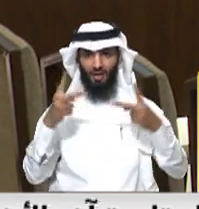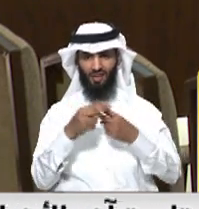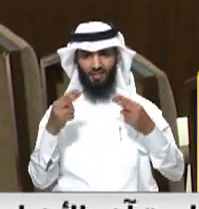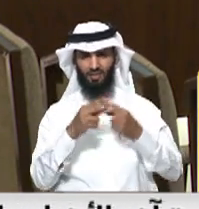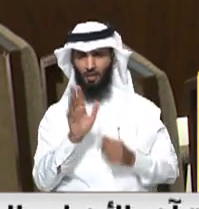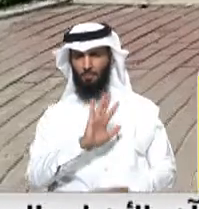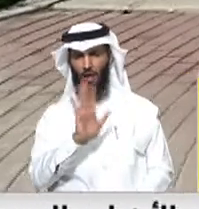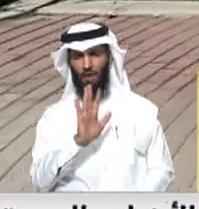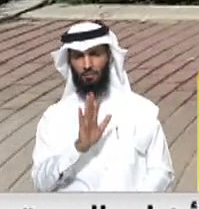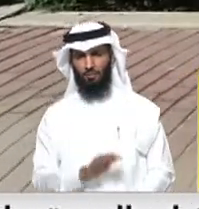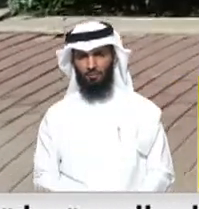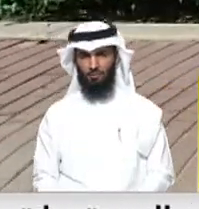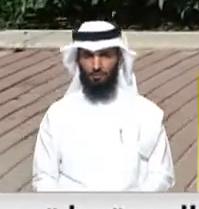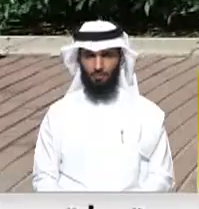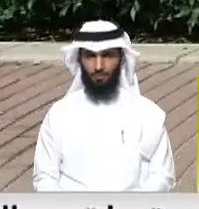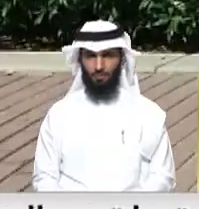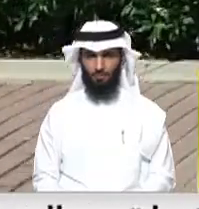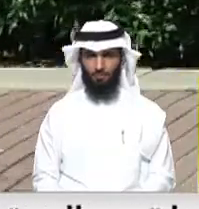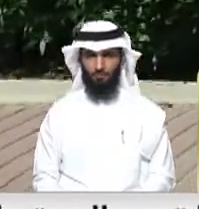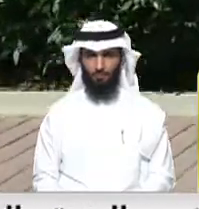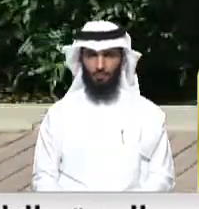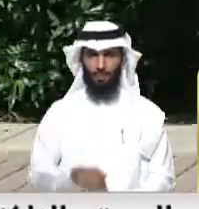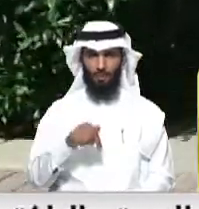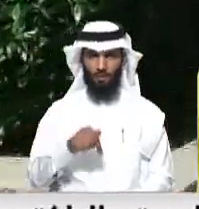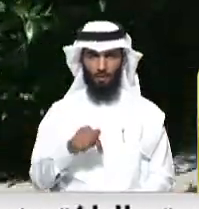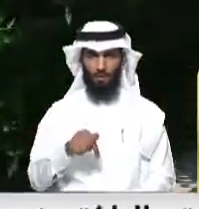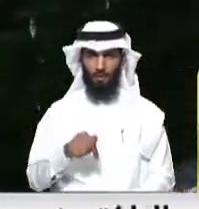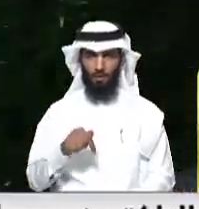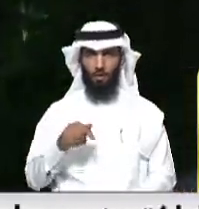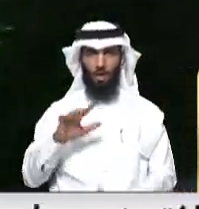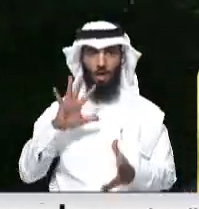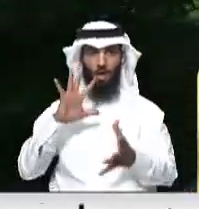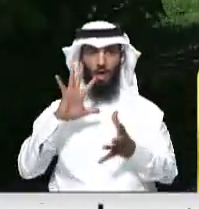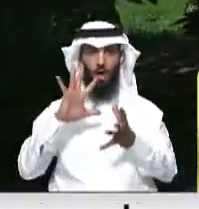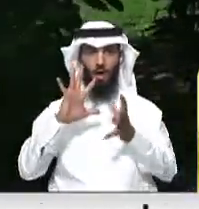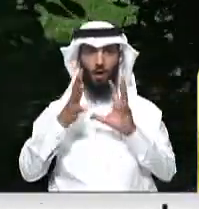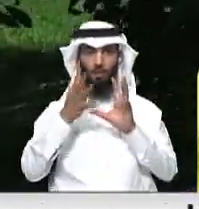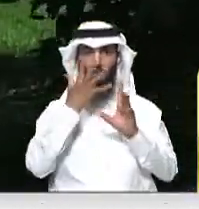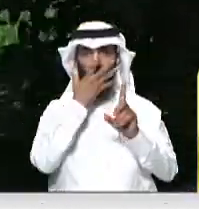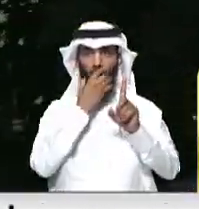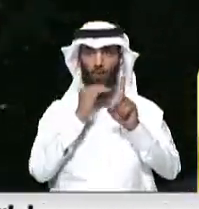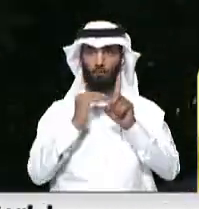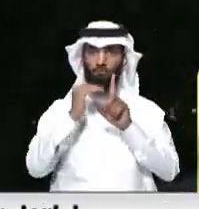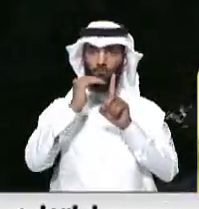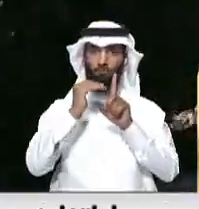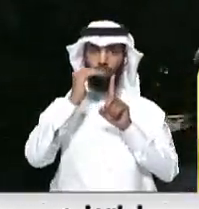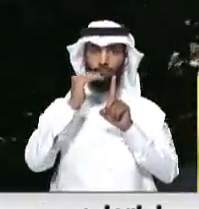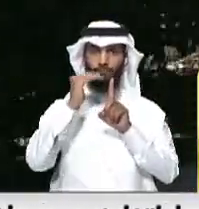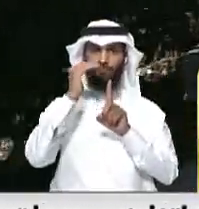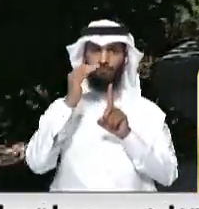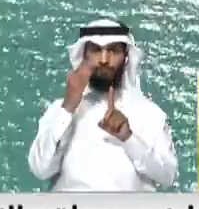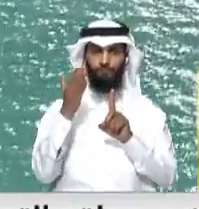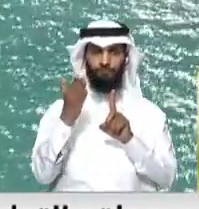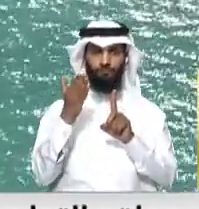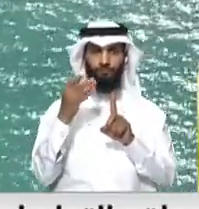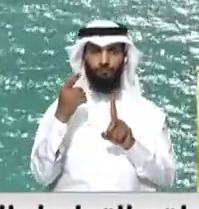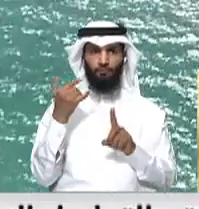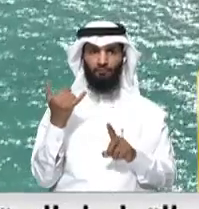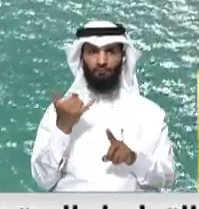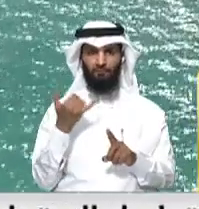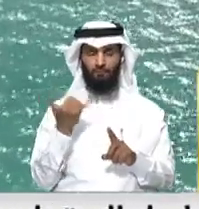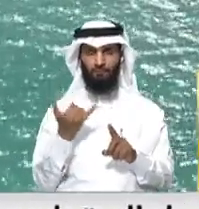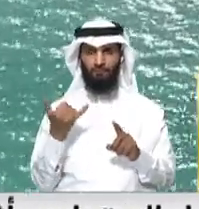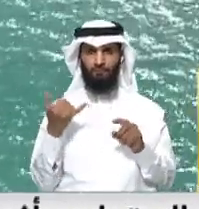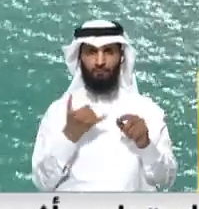احنا نطمح له ان شاء الله. مع ظاهره التغيير المناخي في العالم التي ادت الى ارتفاع درجات الحراره، يتوجب علينا